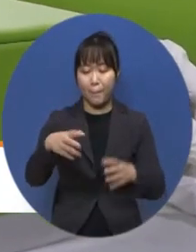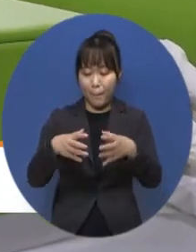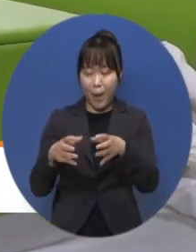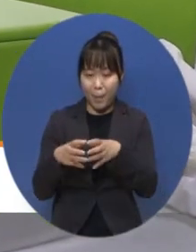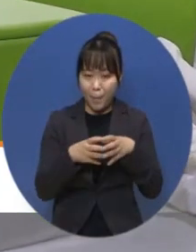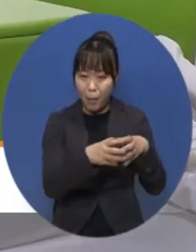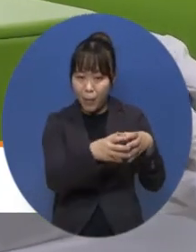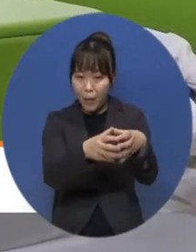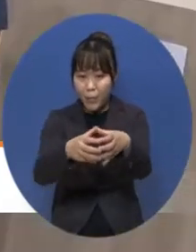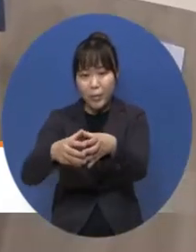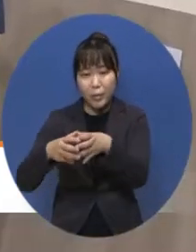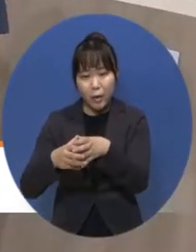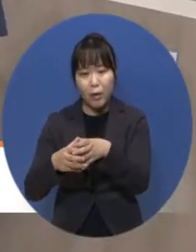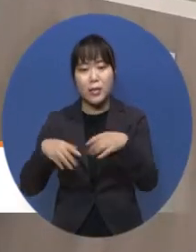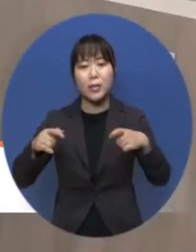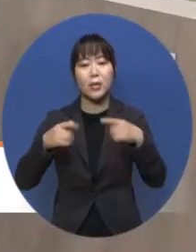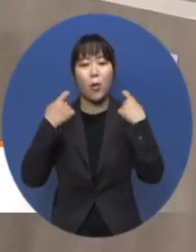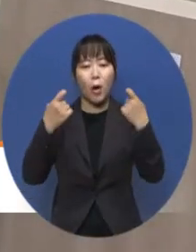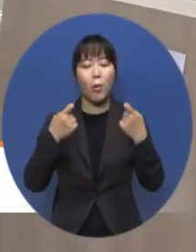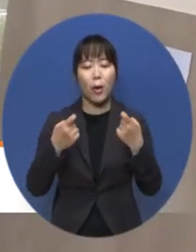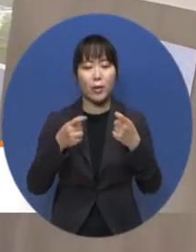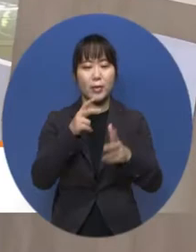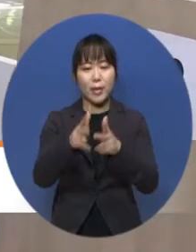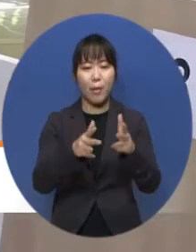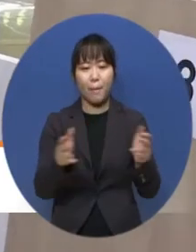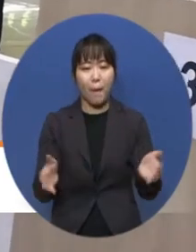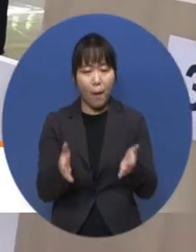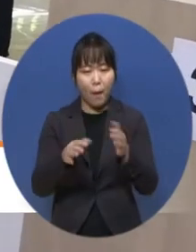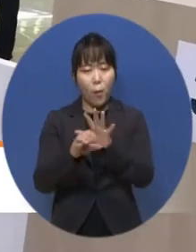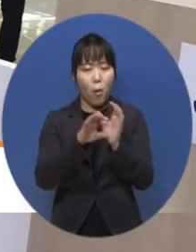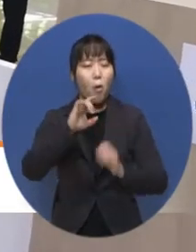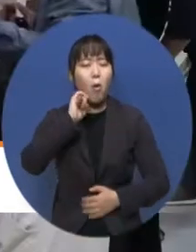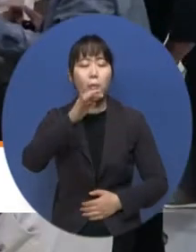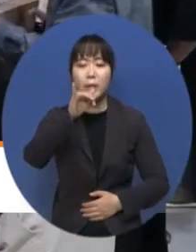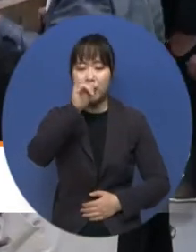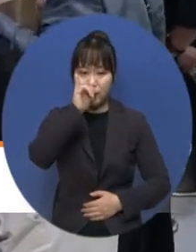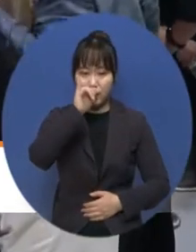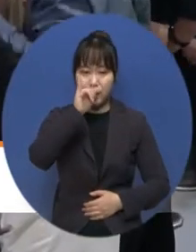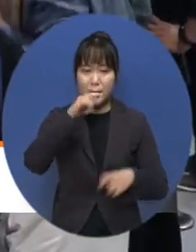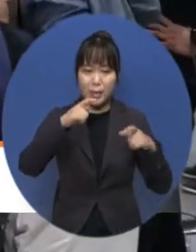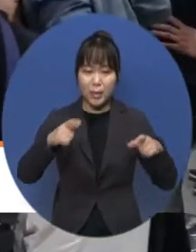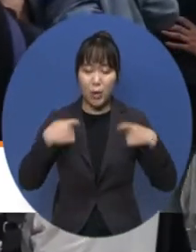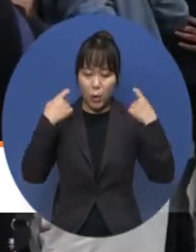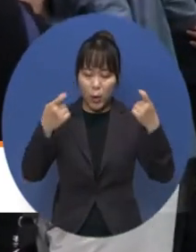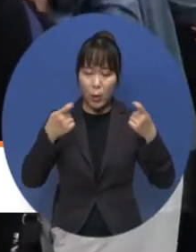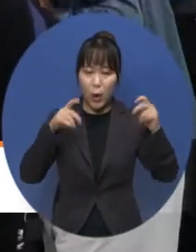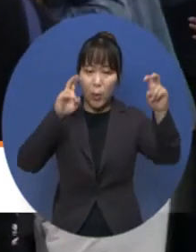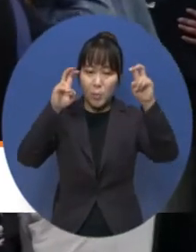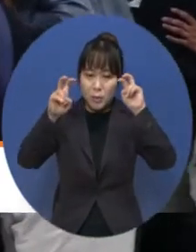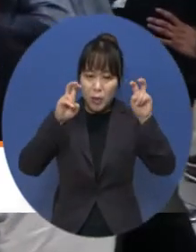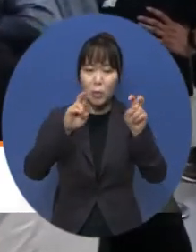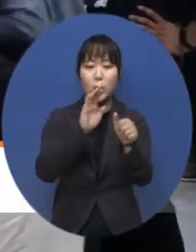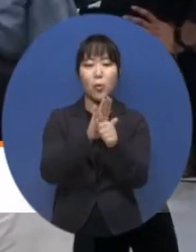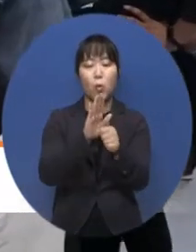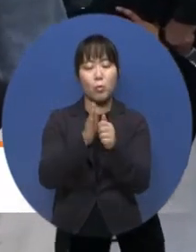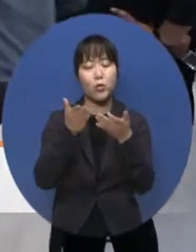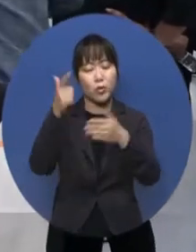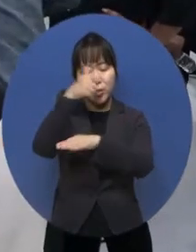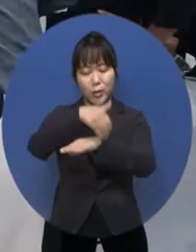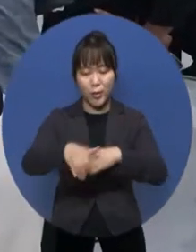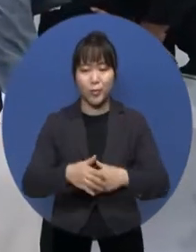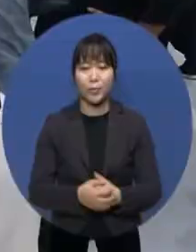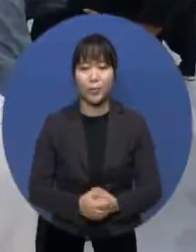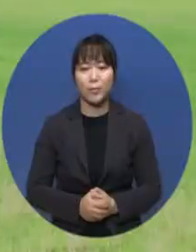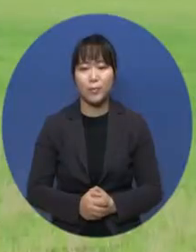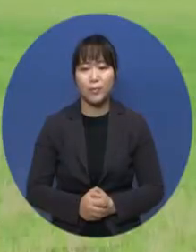지역 관광사업 부흥과 코로나로 어려움을 겪고 있는 지역 관광업체에도 도움을 줄